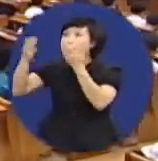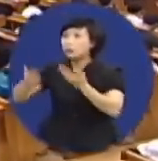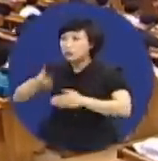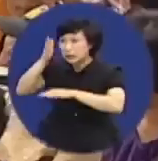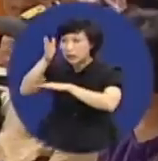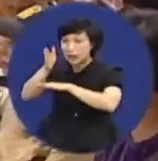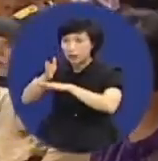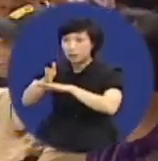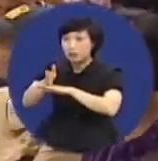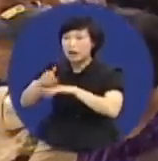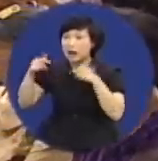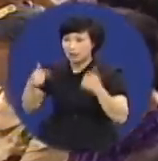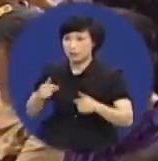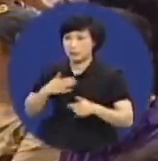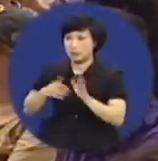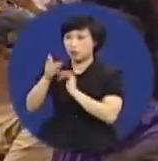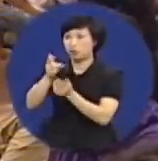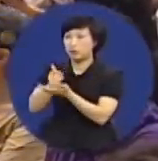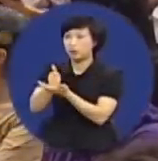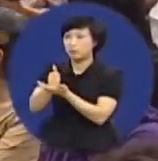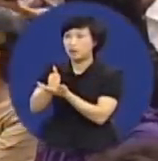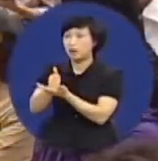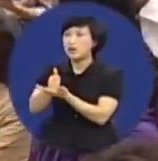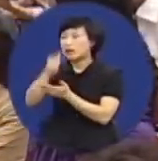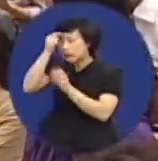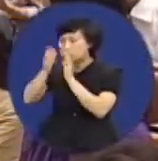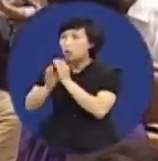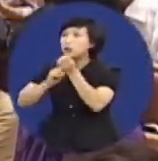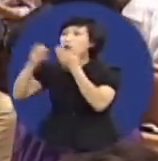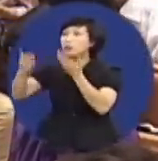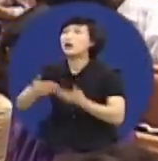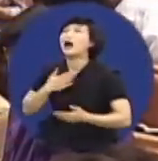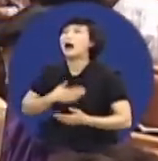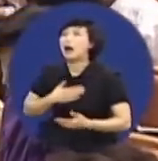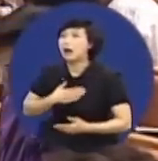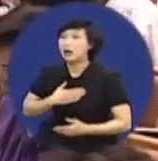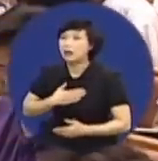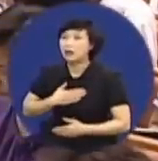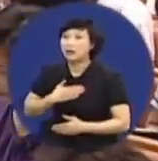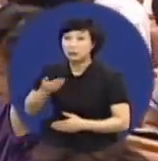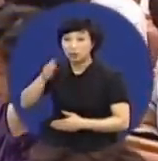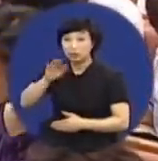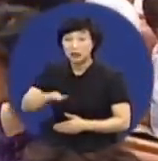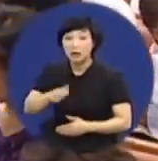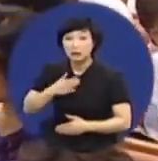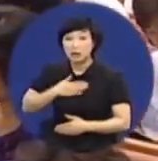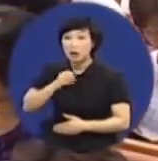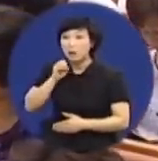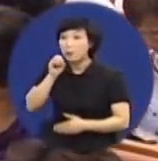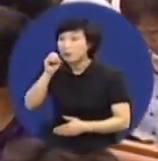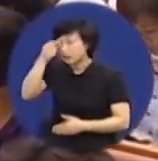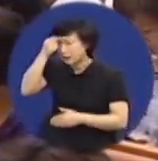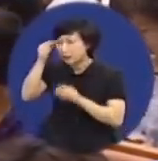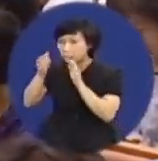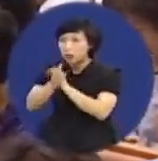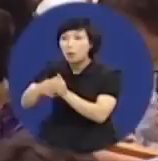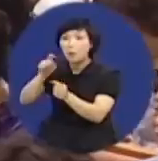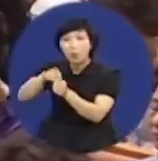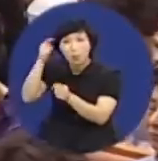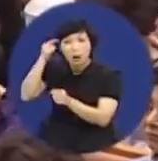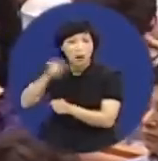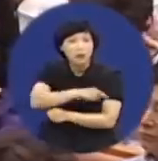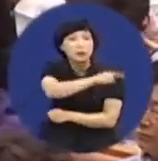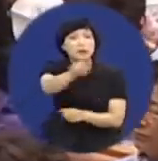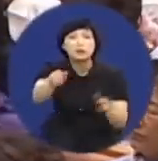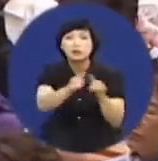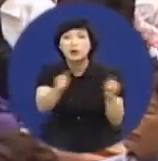ださったことを感謝いたします。私はあなたがいつも私の願いを聞いてくださることを知っておりました。し